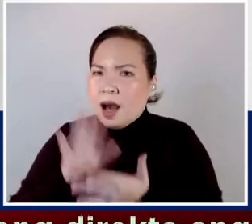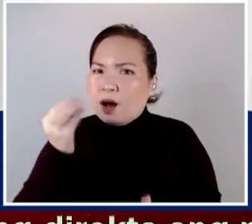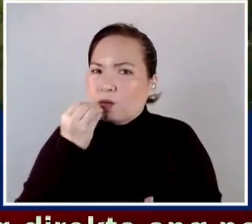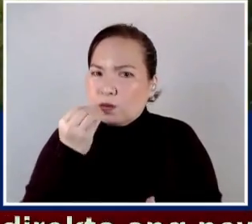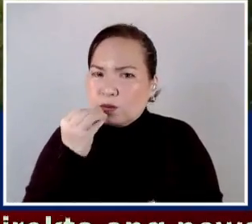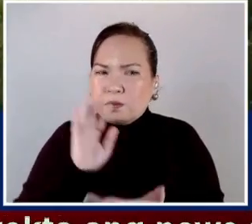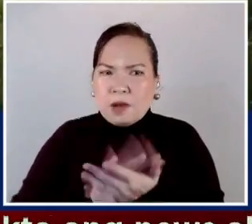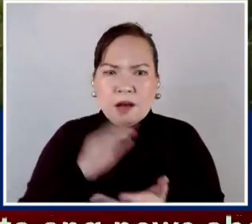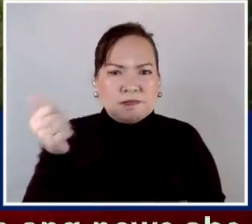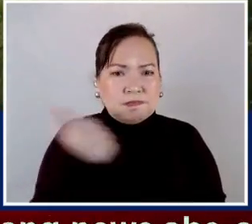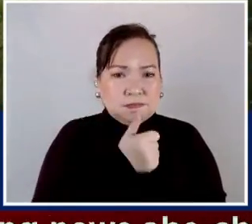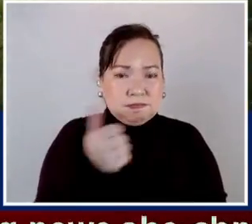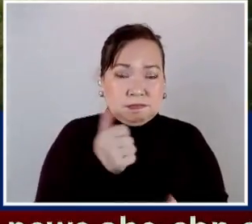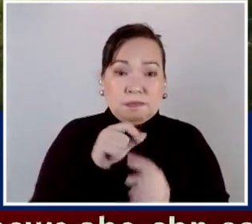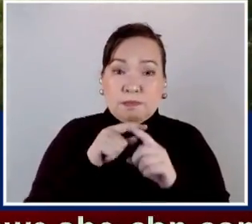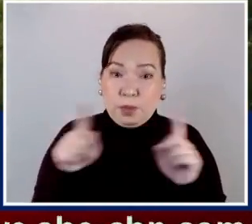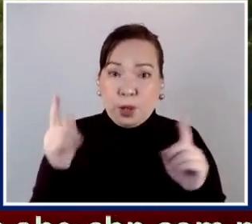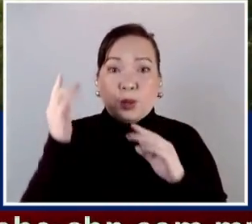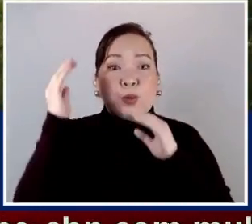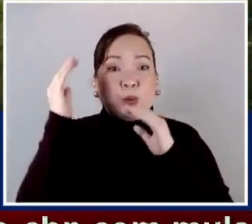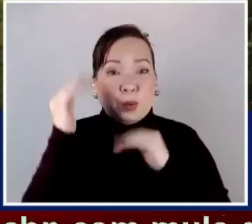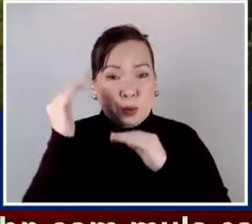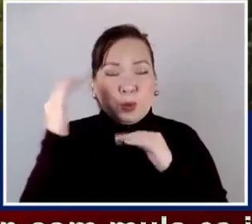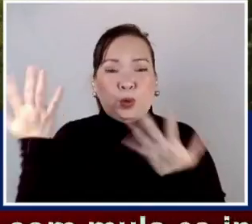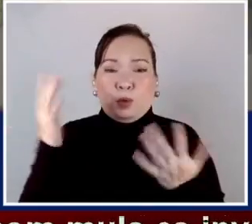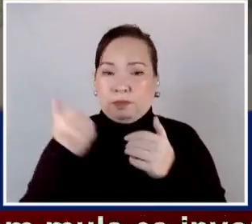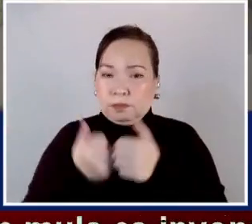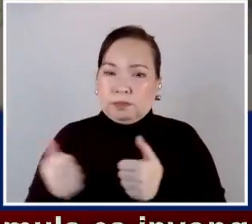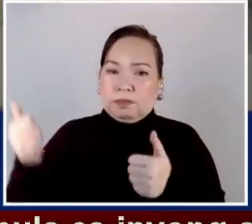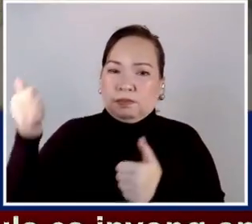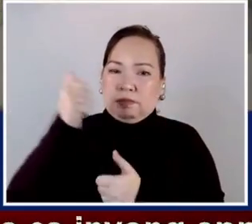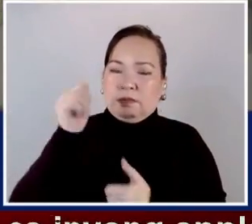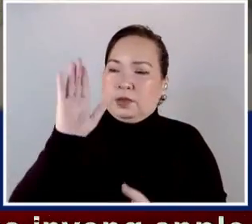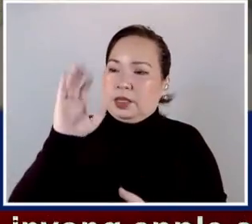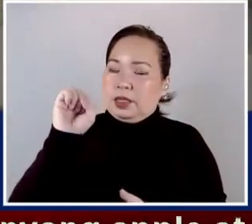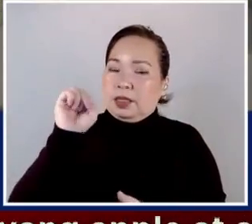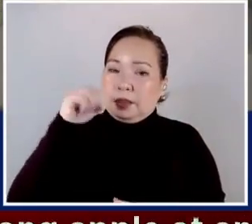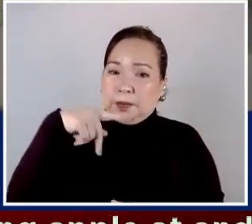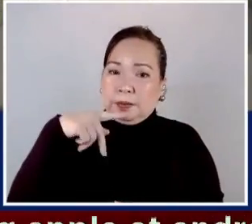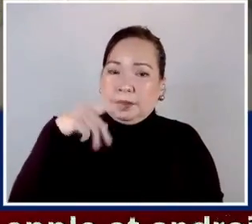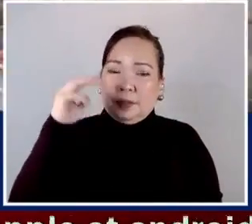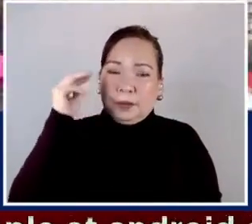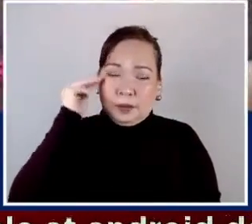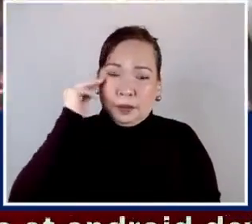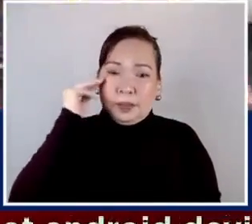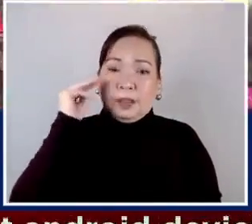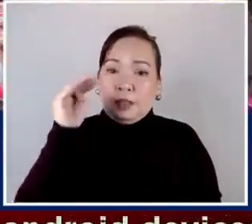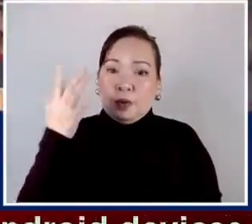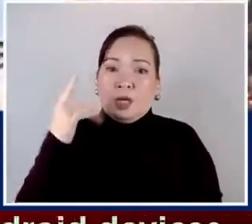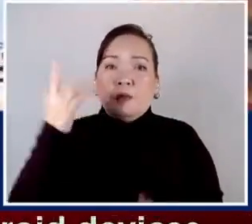pamasahe. Pero umaasa si BSP Governor Felipe Medalla na bababa ang inflation rate